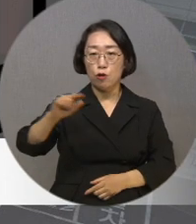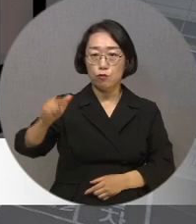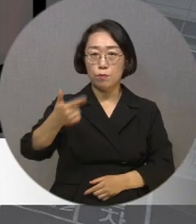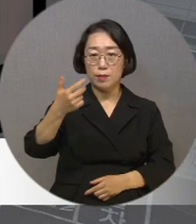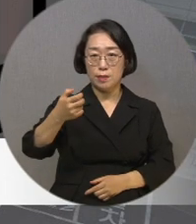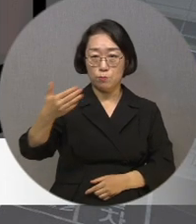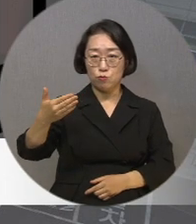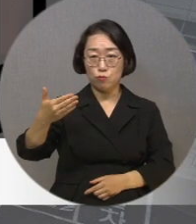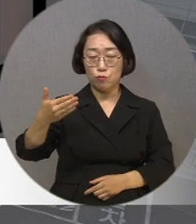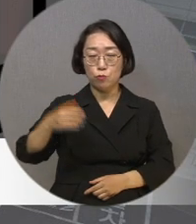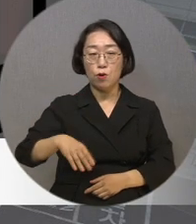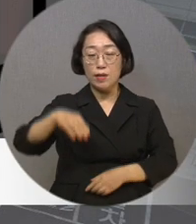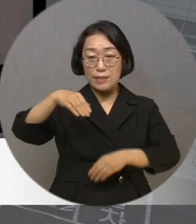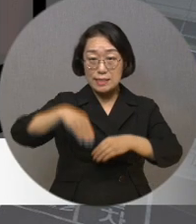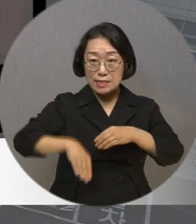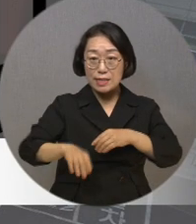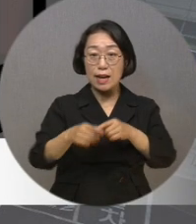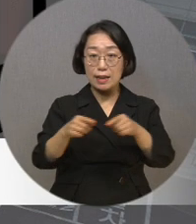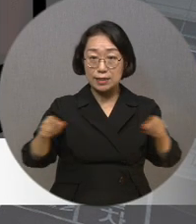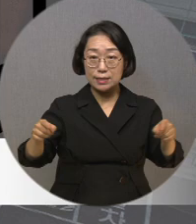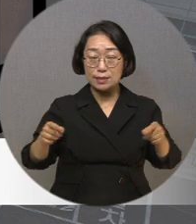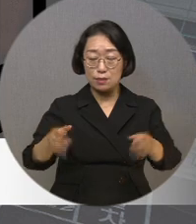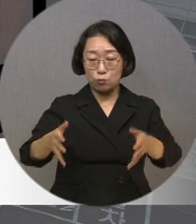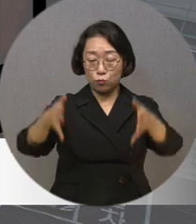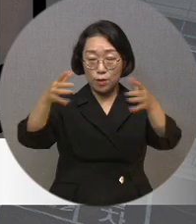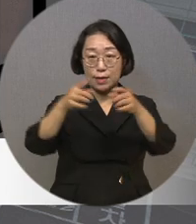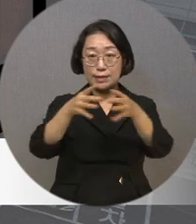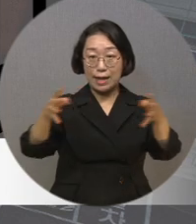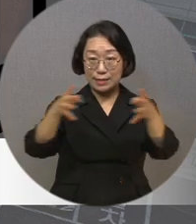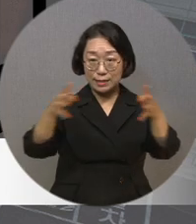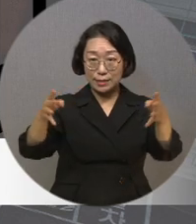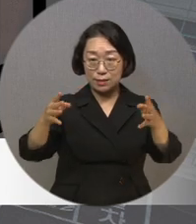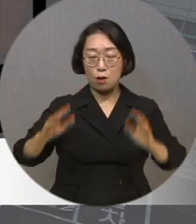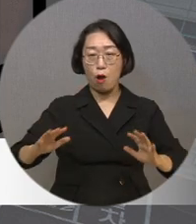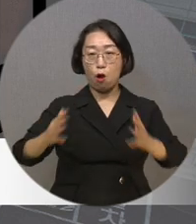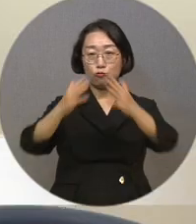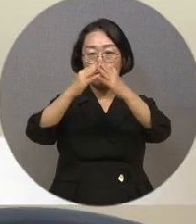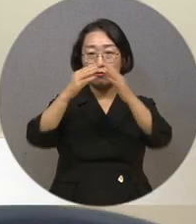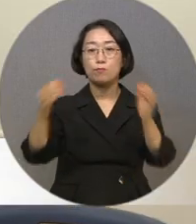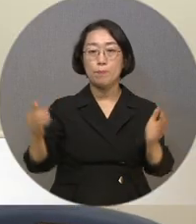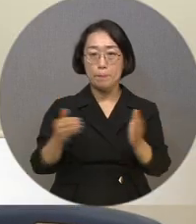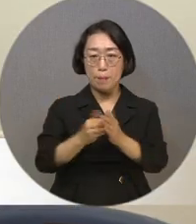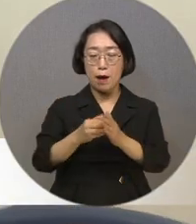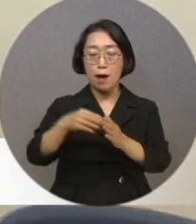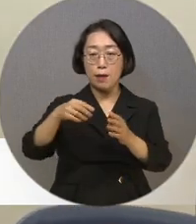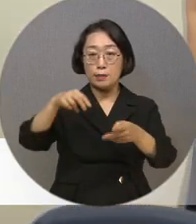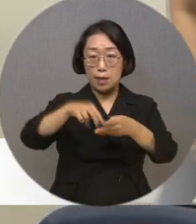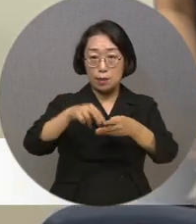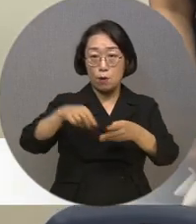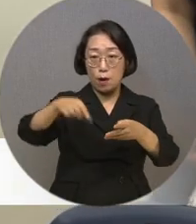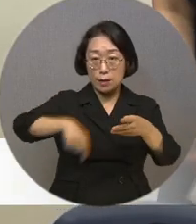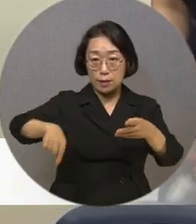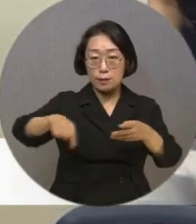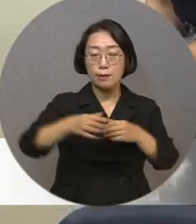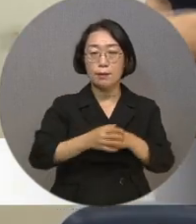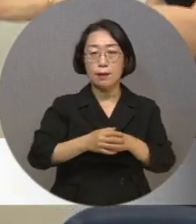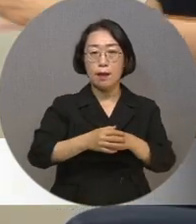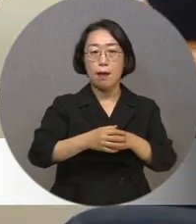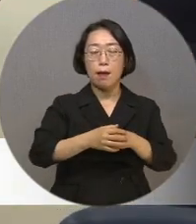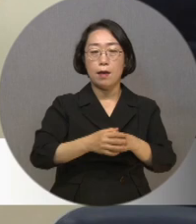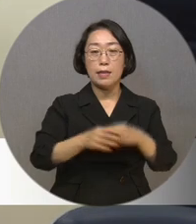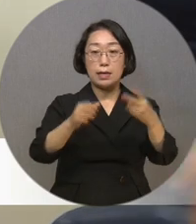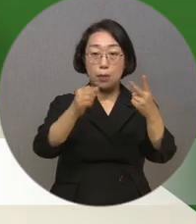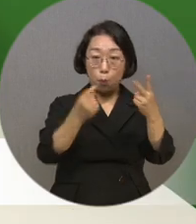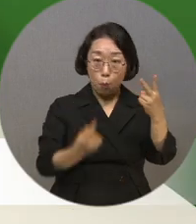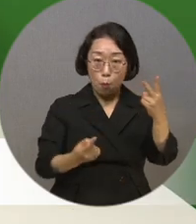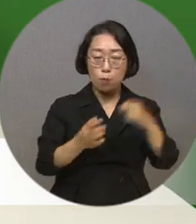1679제곱미터 지하 1층, 지상 4층 규모로 건립됐습니다. 센터 내에는 공동육아 나눔터